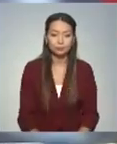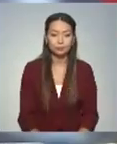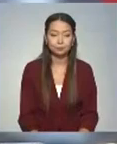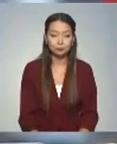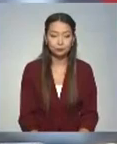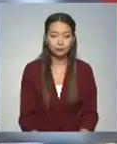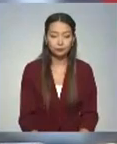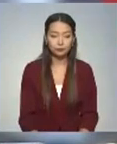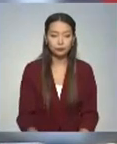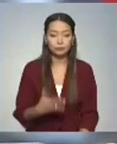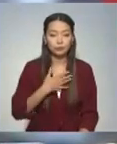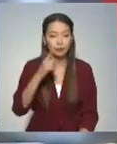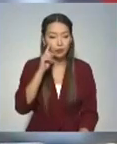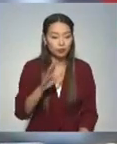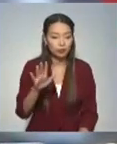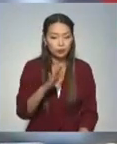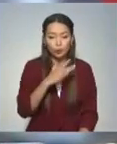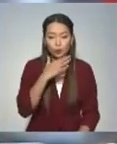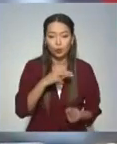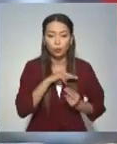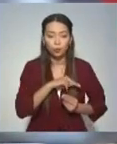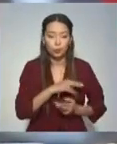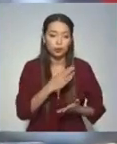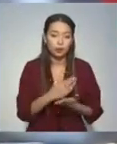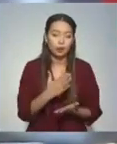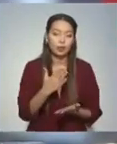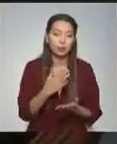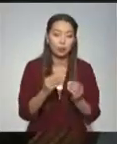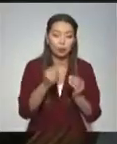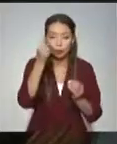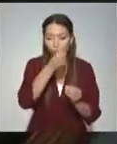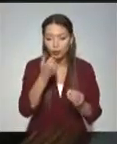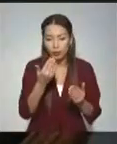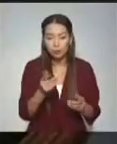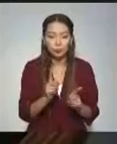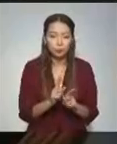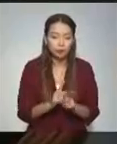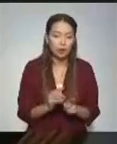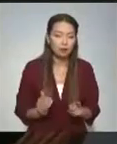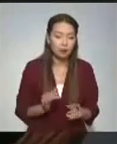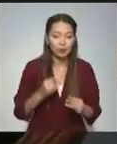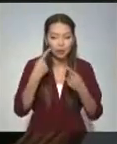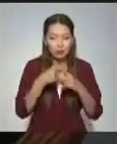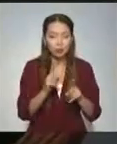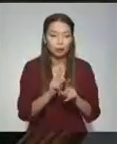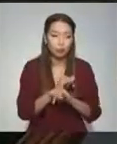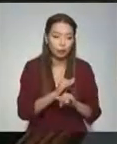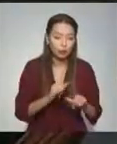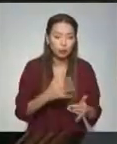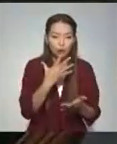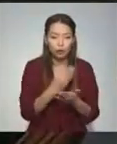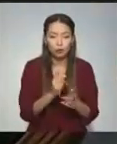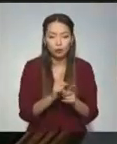партнеры в Азии. Біздің Азиядағы көптеген серіктесіміз сияқты ондаған жыл бойы капитал мен технологияның барлық ағынын қамтыған өзін